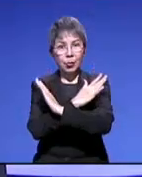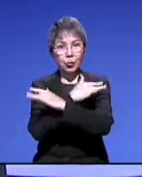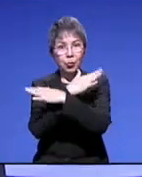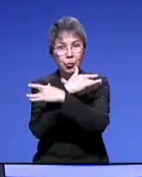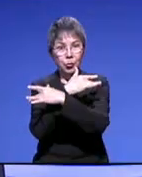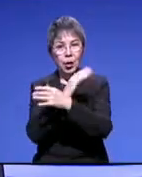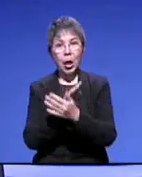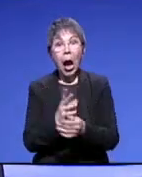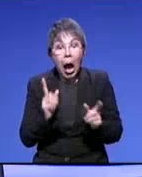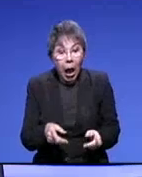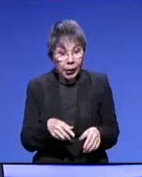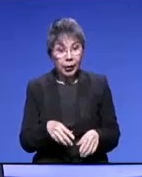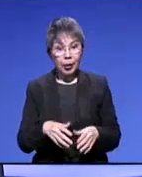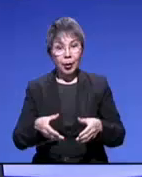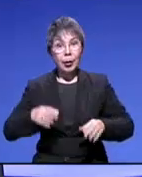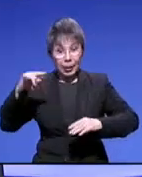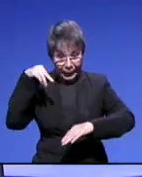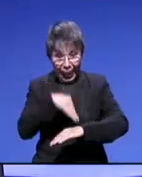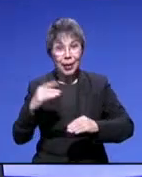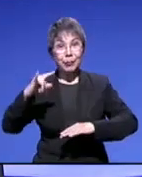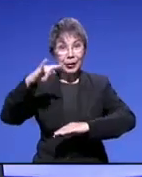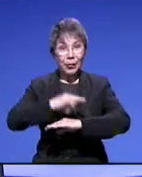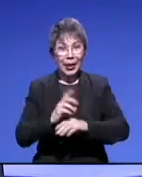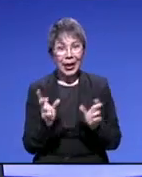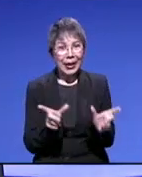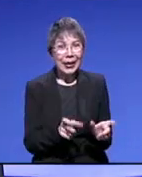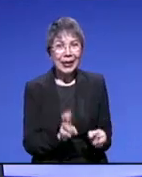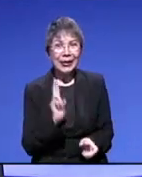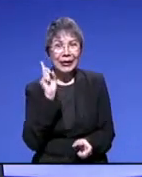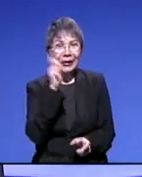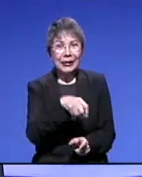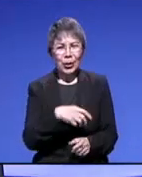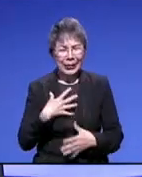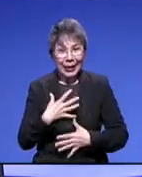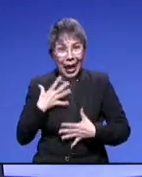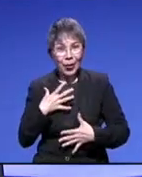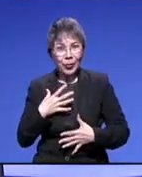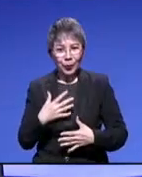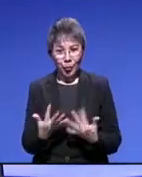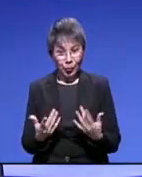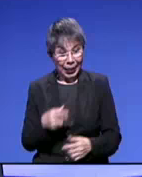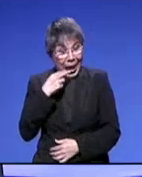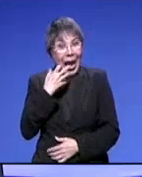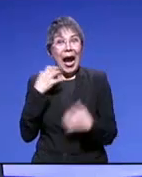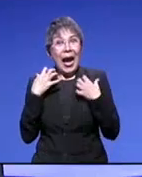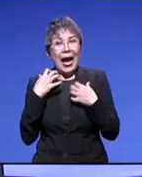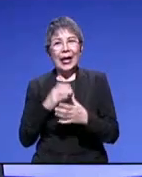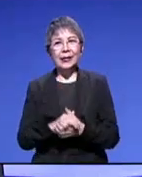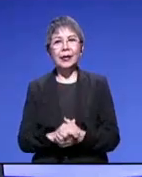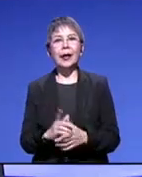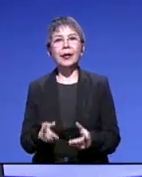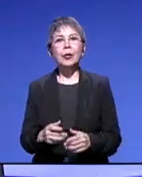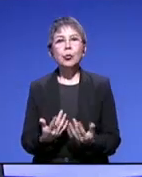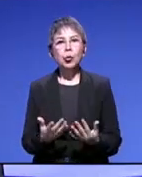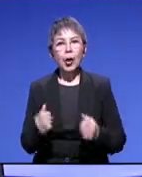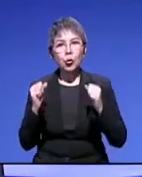ya? Iya, ada kalajengking dalam kabin pesawat. Ini kalau saya pasti takut sekali nih, ya, mengerikan apalagi penumpang yang ngelihat langsung gitu Ben ya. Betul, dan ini para